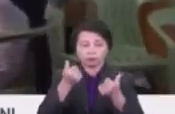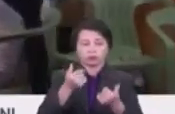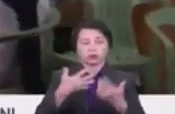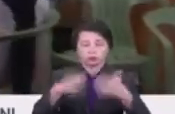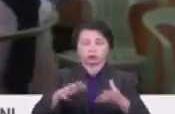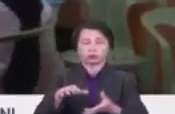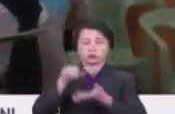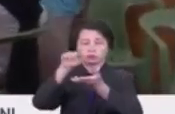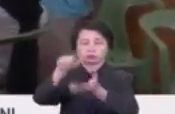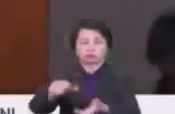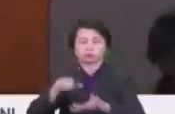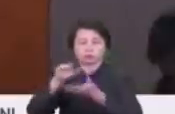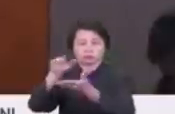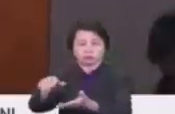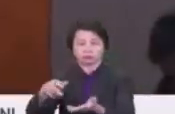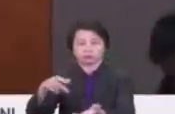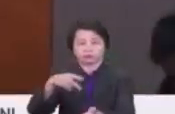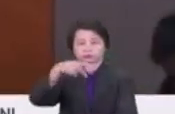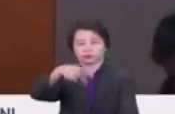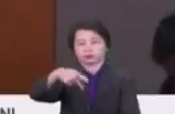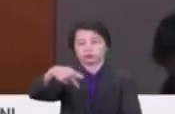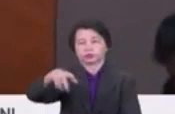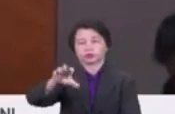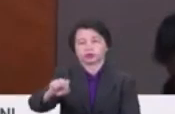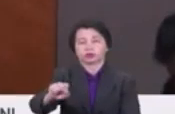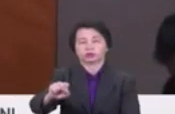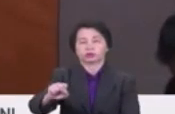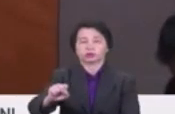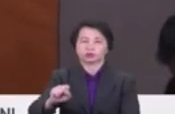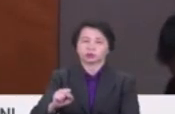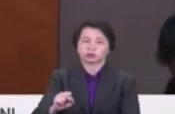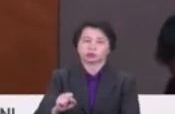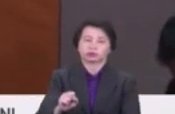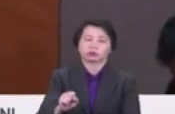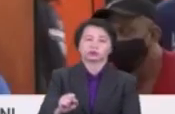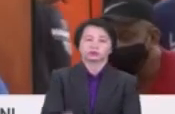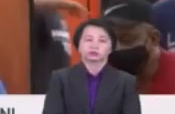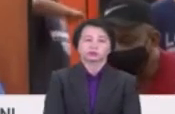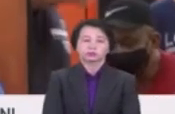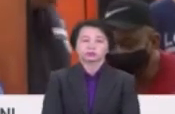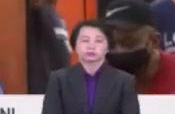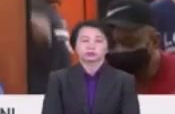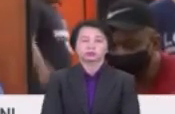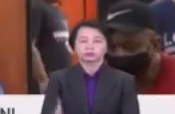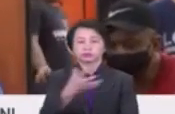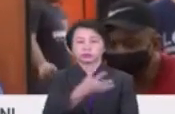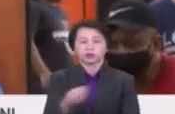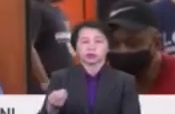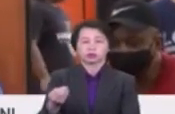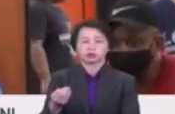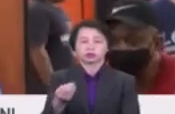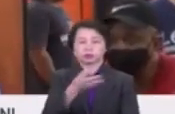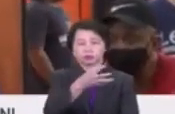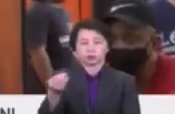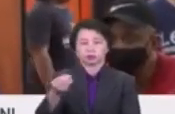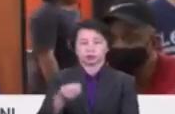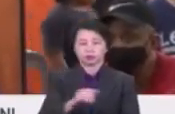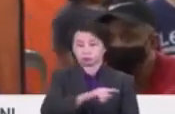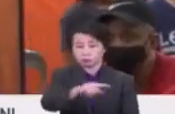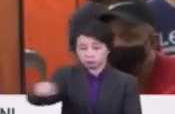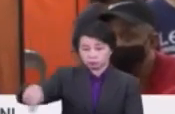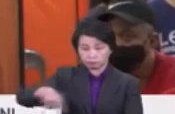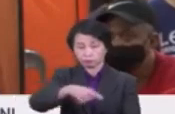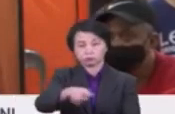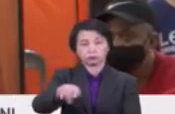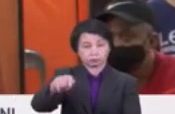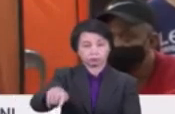telah dihantar ke pusat-pusat perpindahan, yaitu PPS. Selain daripada itu juga mereka-mereka